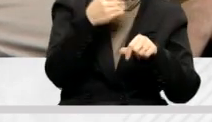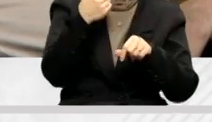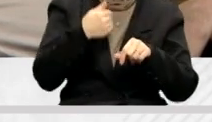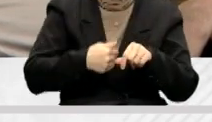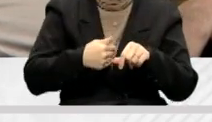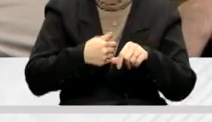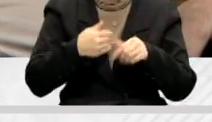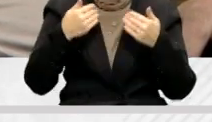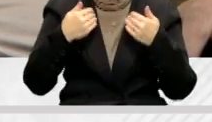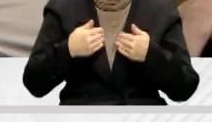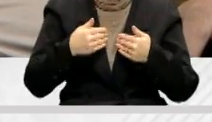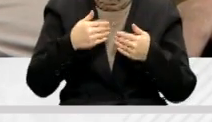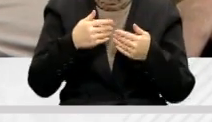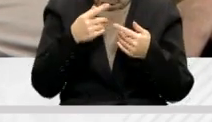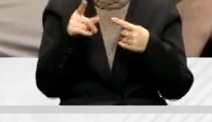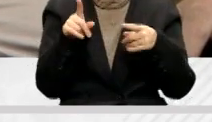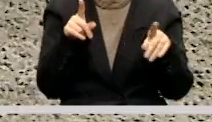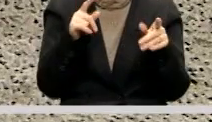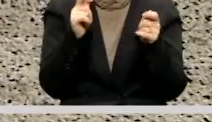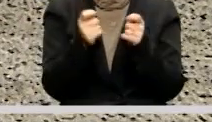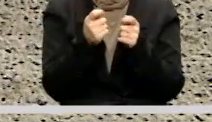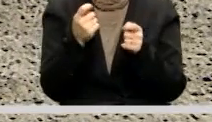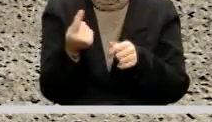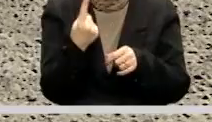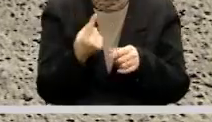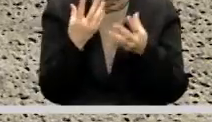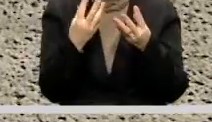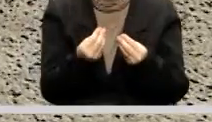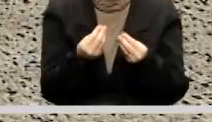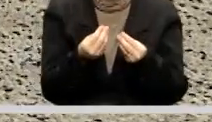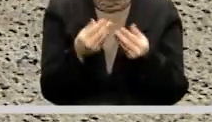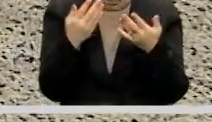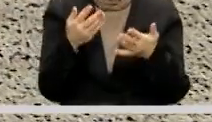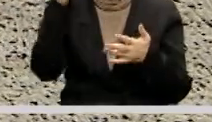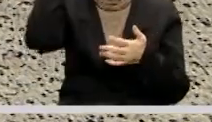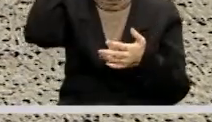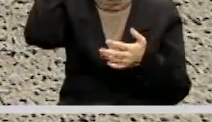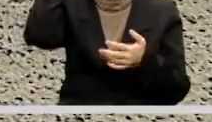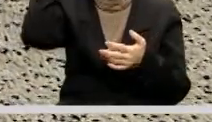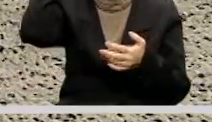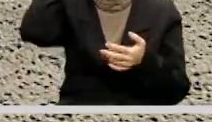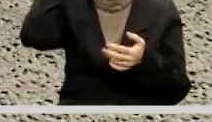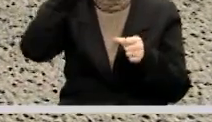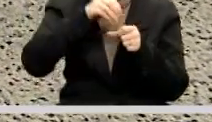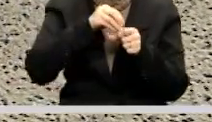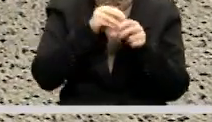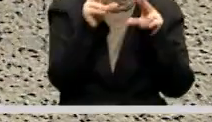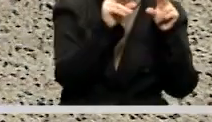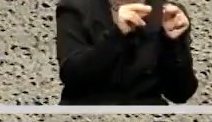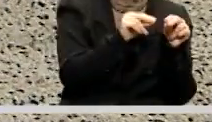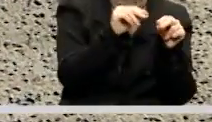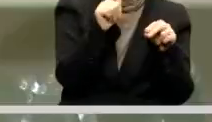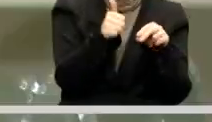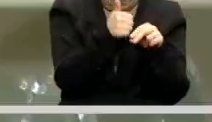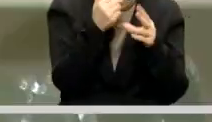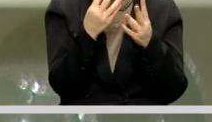kısa dönemlerde her birinde farklı şeyler gerçekleştiriliyor. Bunlardan bir tanesi de bilgilerin hafızaya atılması, depolanması, tutulması orada ve benzeri